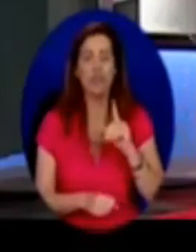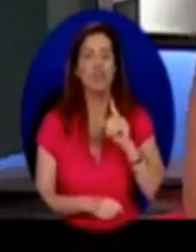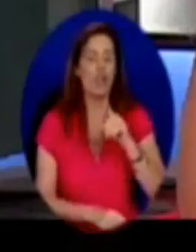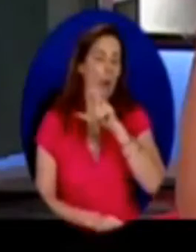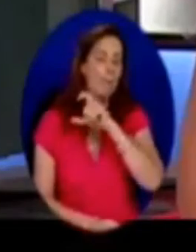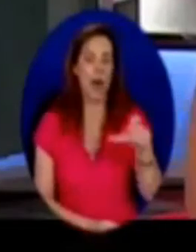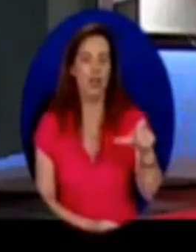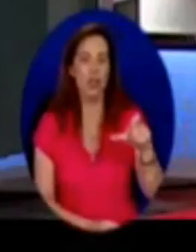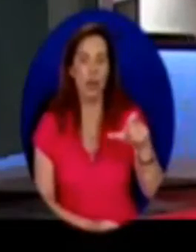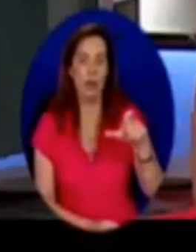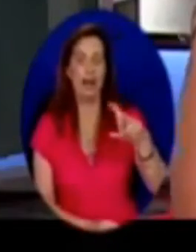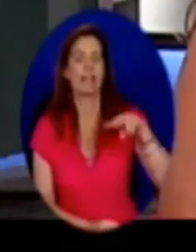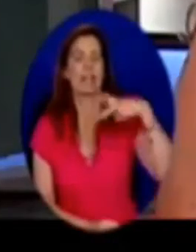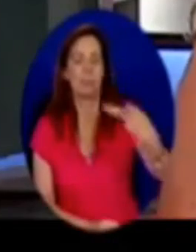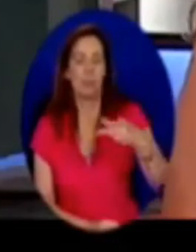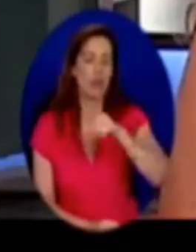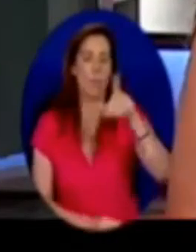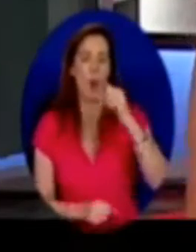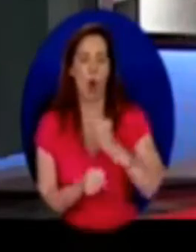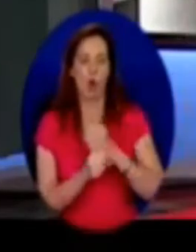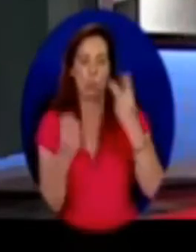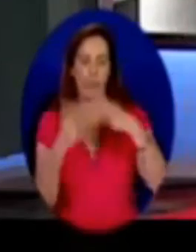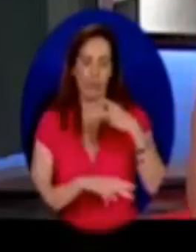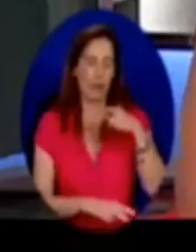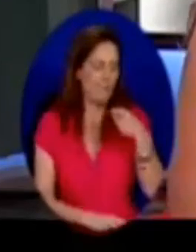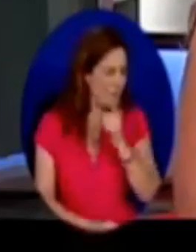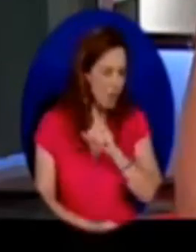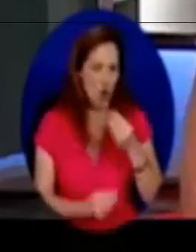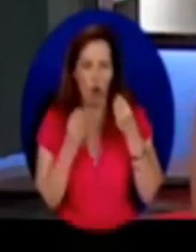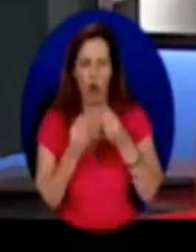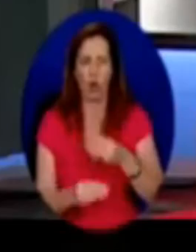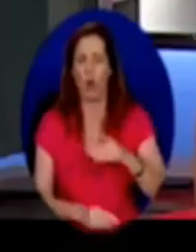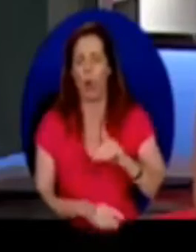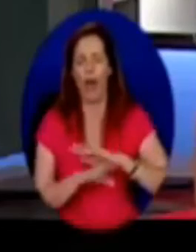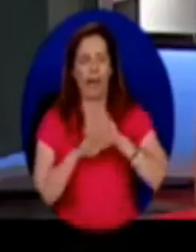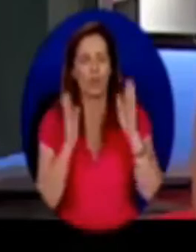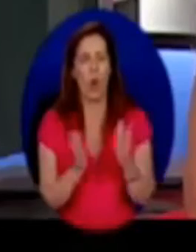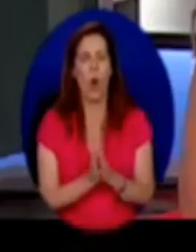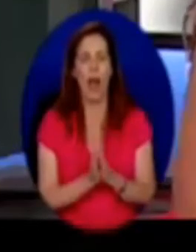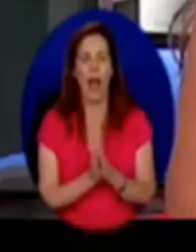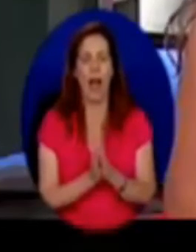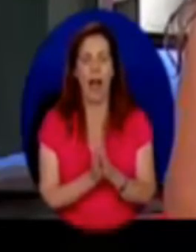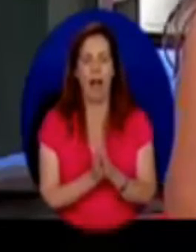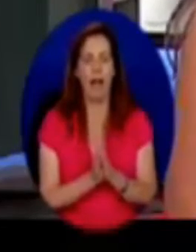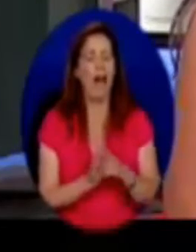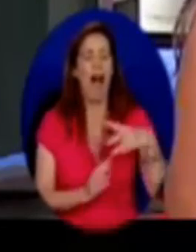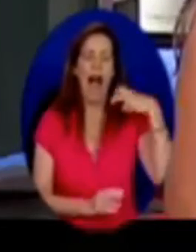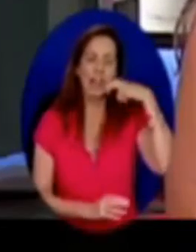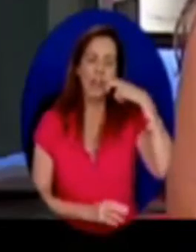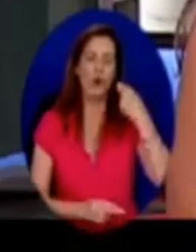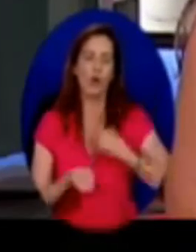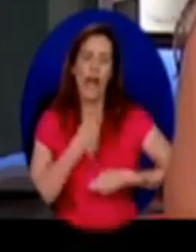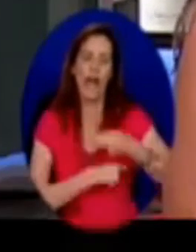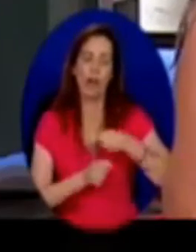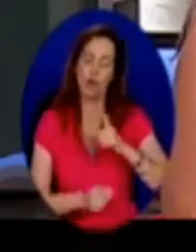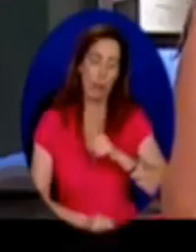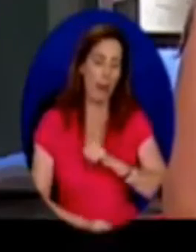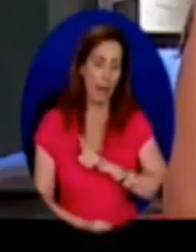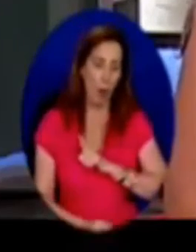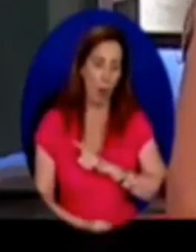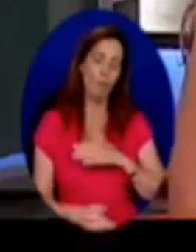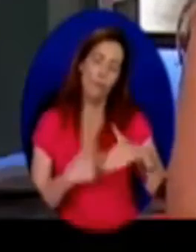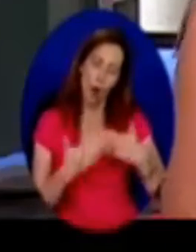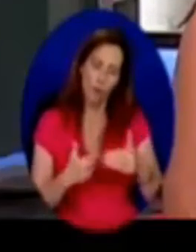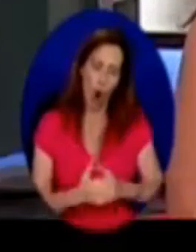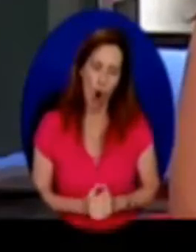מאשימה את הצד השני באי קיום ההסכם וזה שלא נתנו לאמת לא ההטבות הכלכליות שהם ציפו להם וכולי